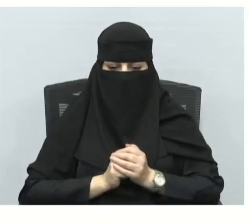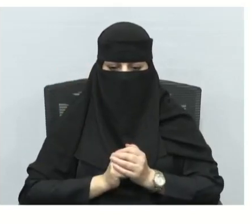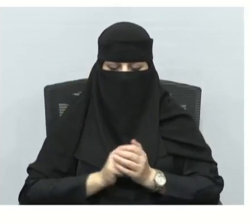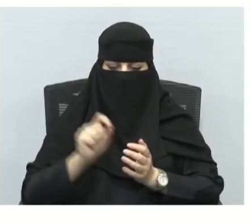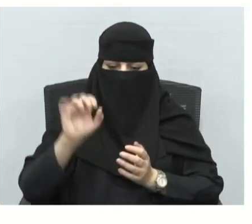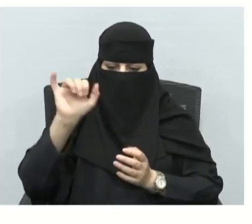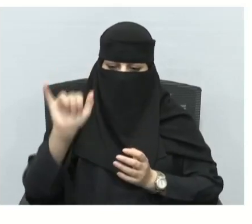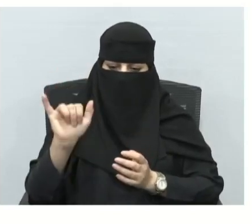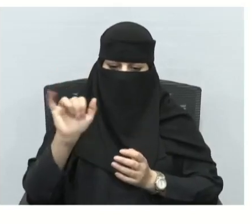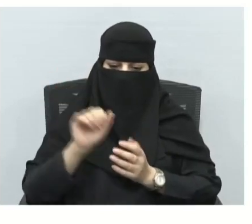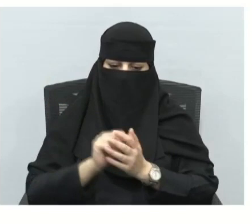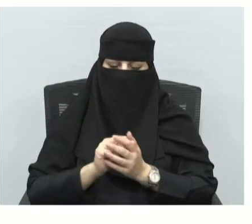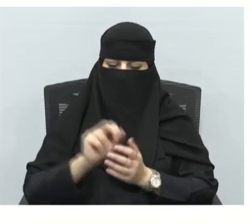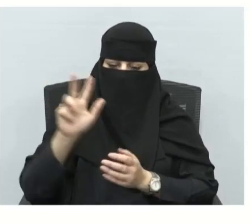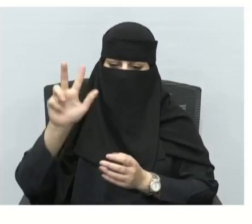في